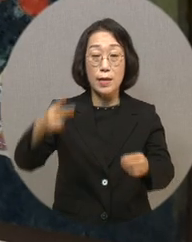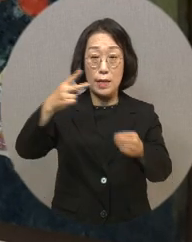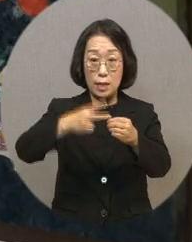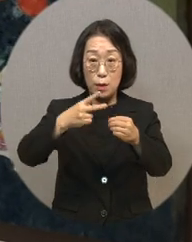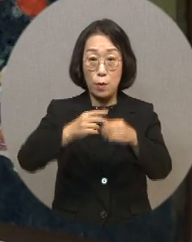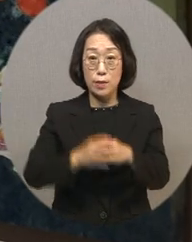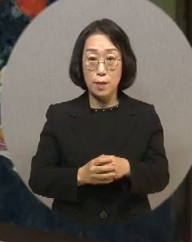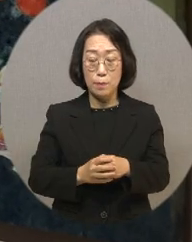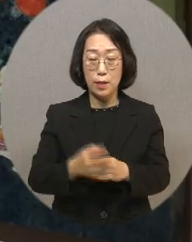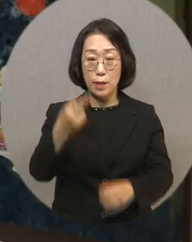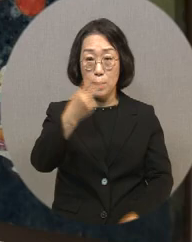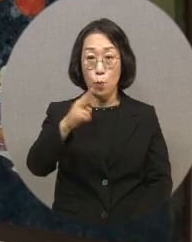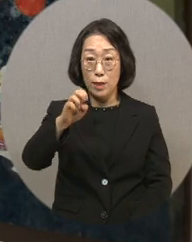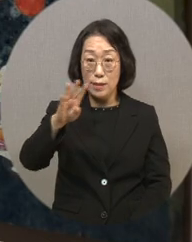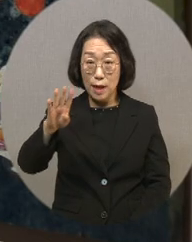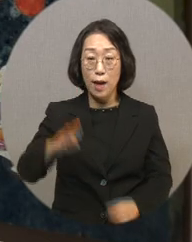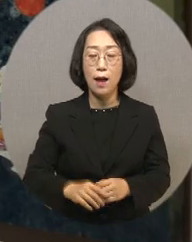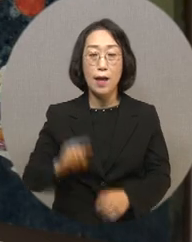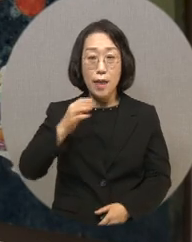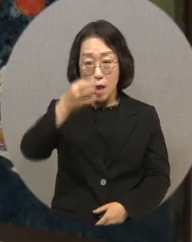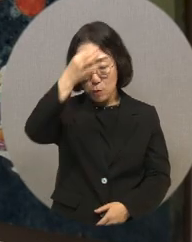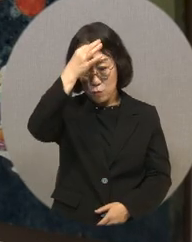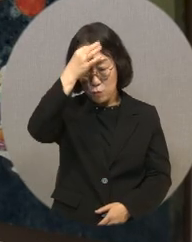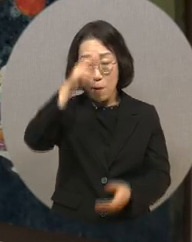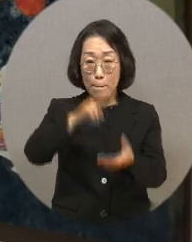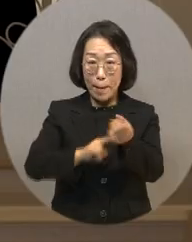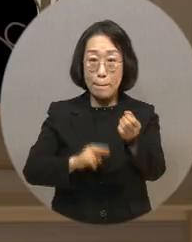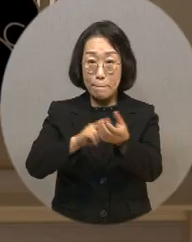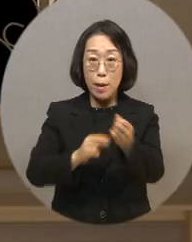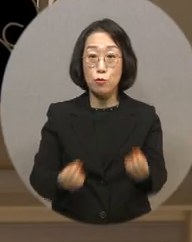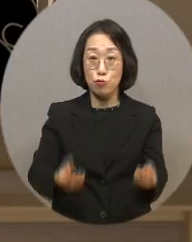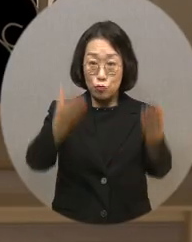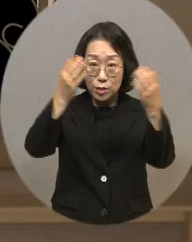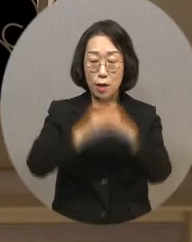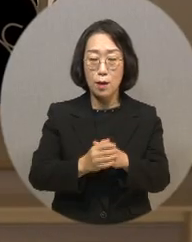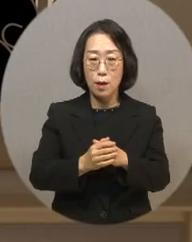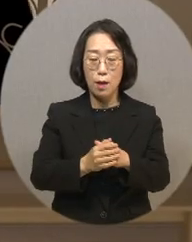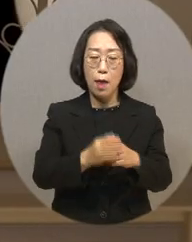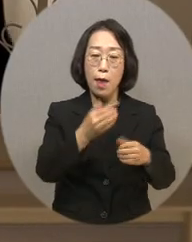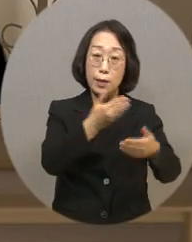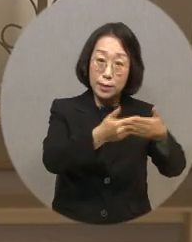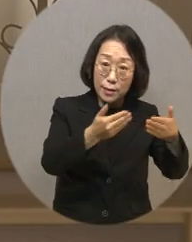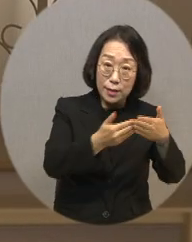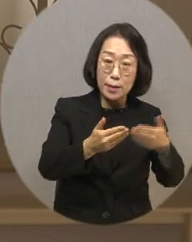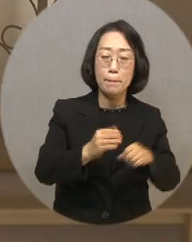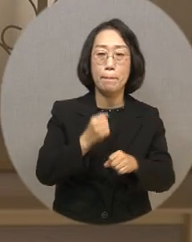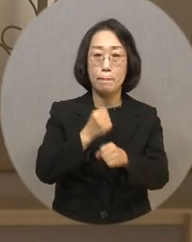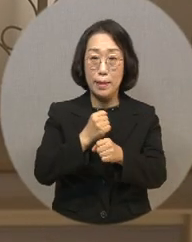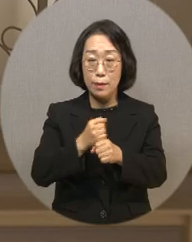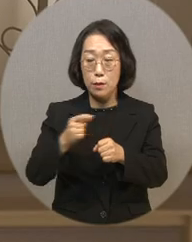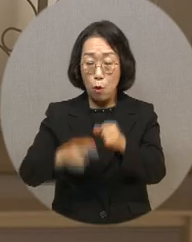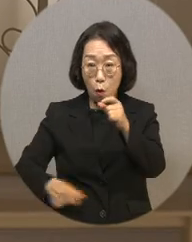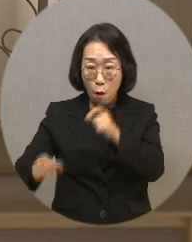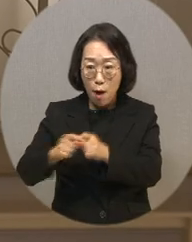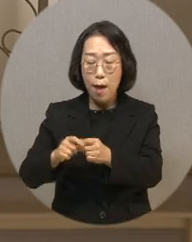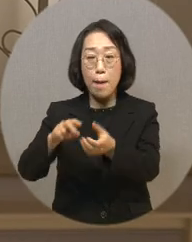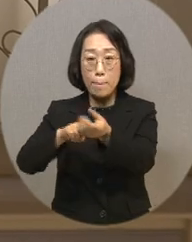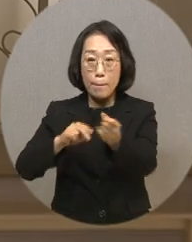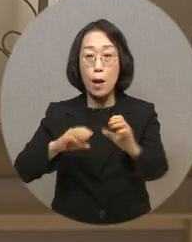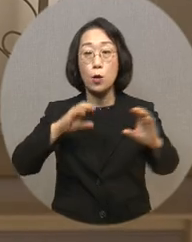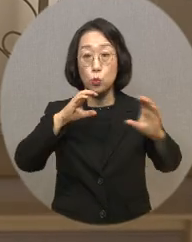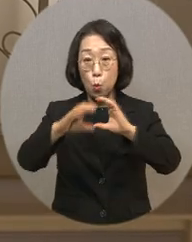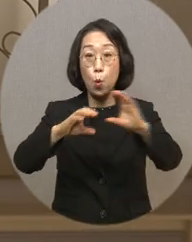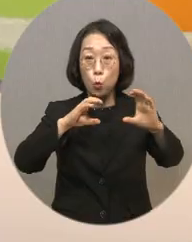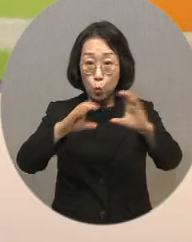맞은 2024 전남 아트 옥션 페스티벌이 창작과 소통을 위한 커뮤니티 생성에 기반을 마련함은